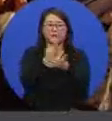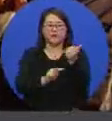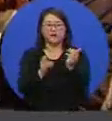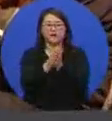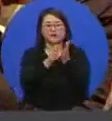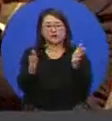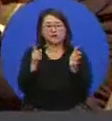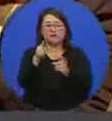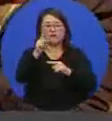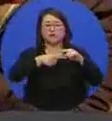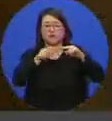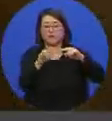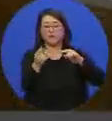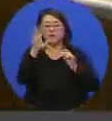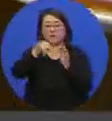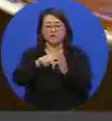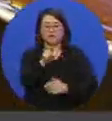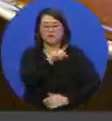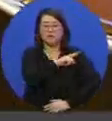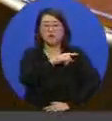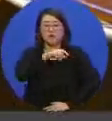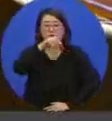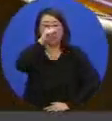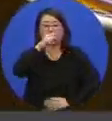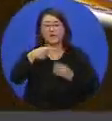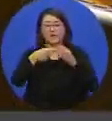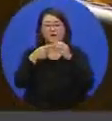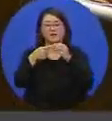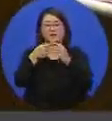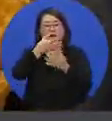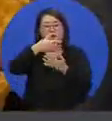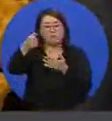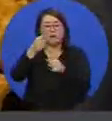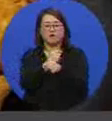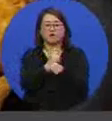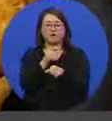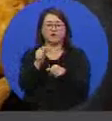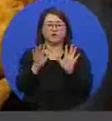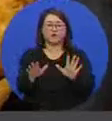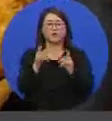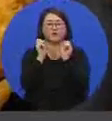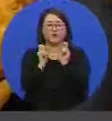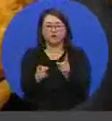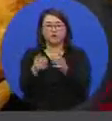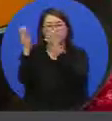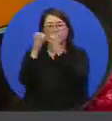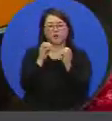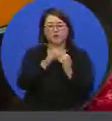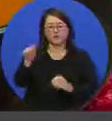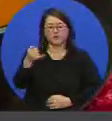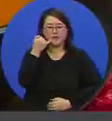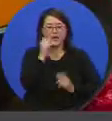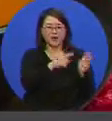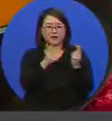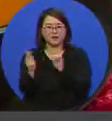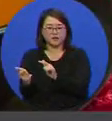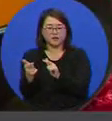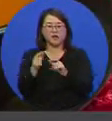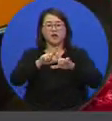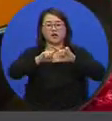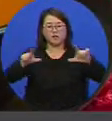경연대회에서 최우수작으로 선정된 소스로 순창군은 이번 기회를 계기로 전통 장르의 대중화에 도움이 될 것으로 보고